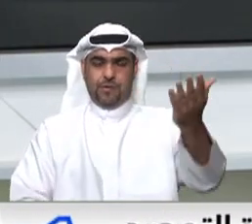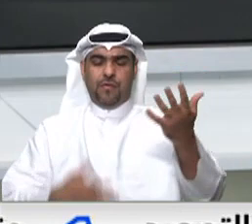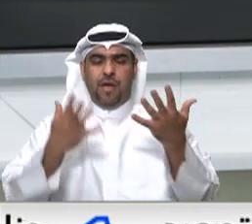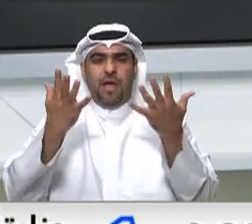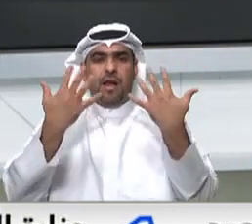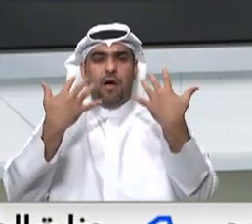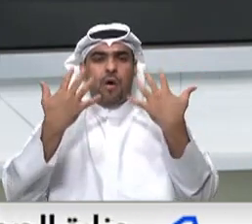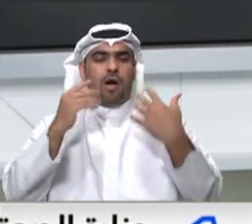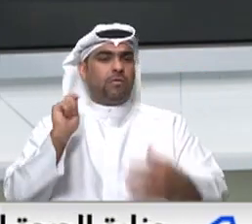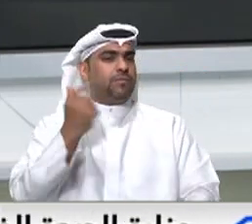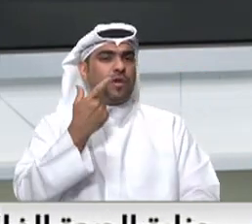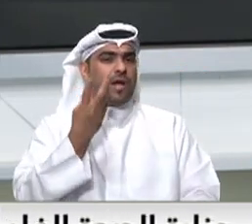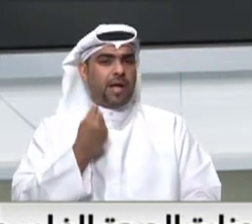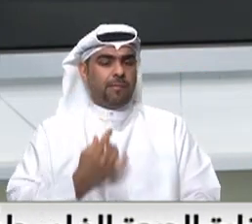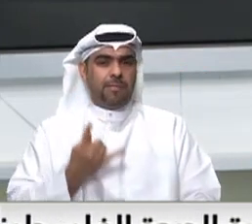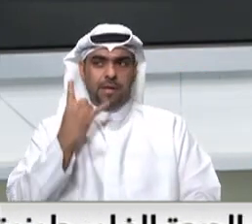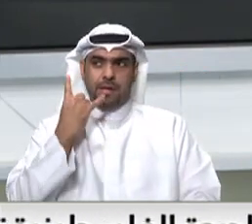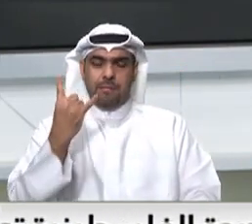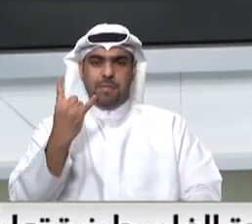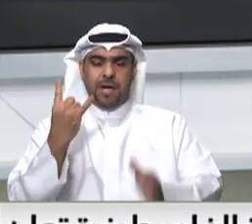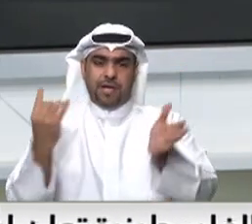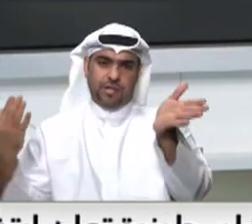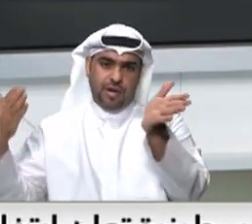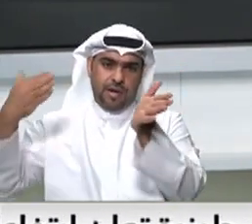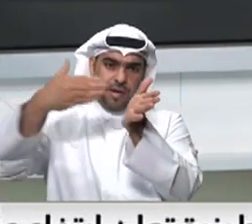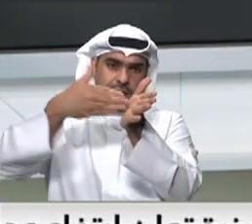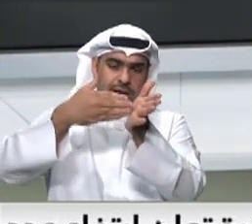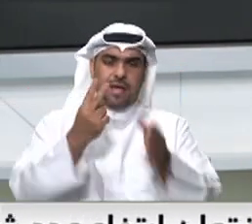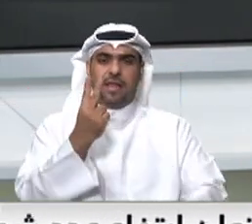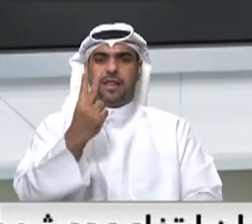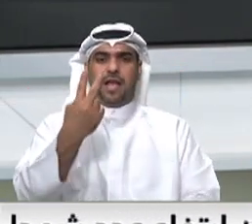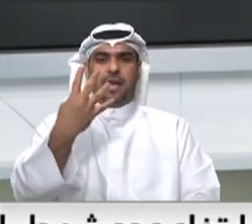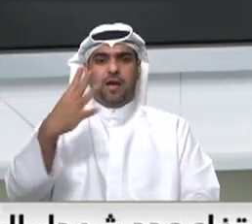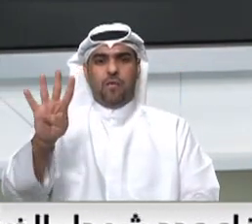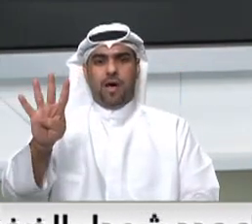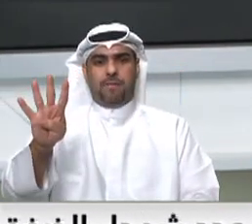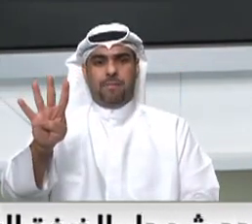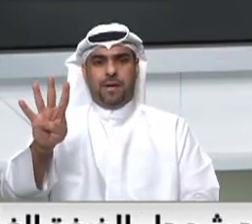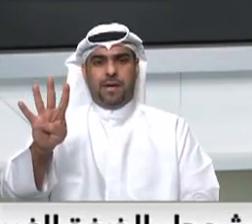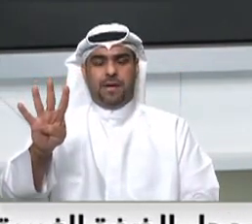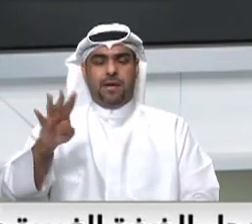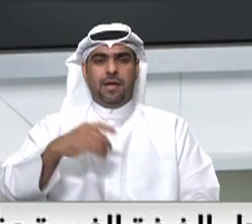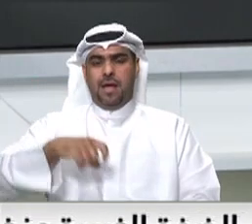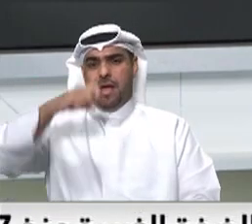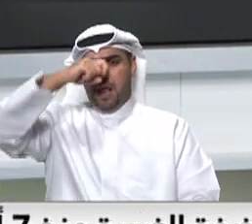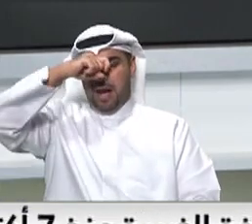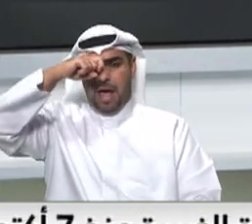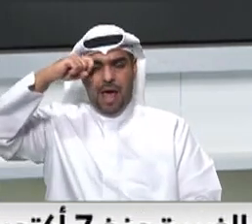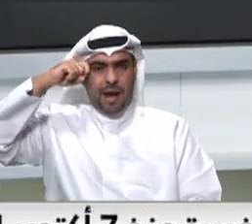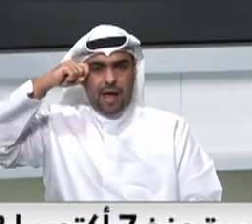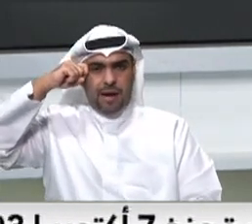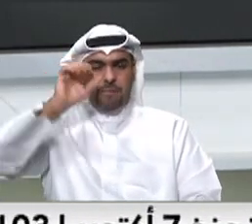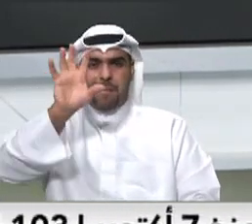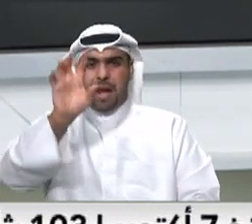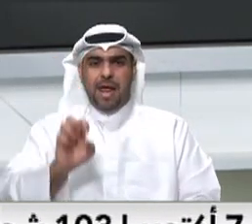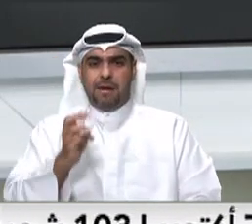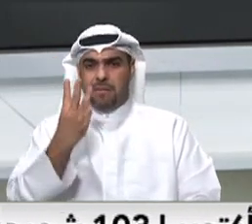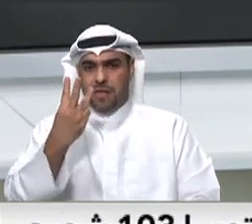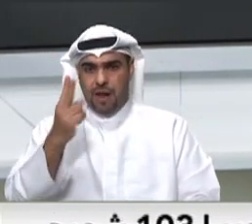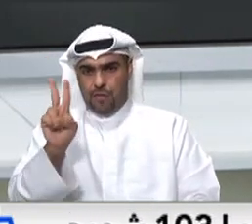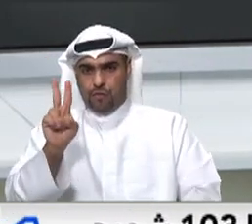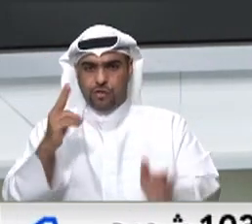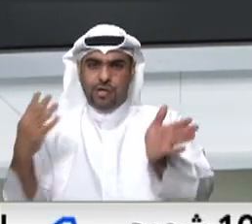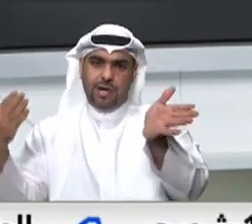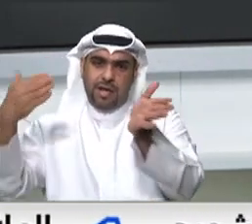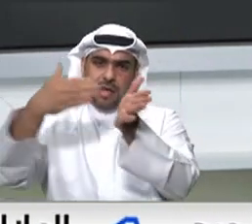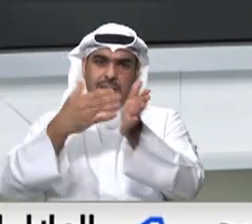للحراره الى معتدله ومتوقع تتفاوت درجات الحراره بشكل عام ما بين ال 23 الى 25 درجه مئويه في معظم المناطق